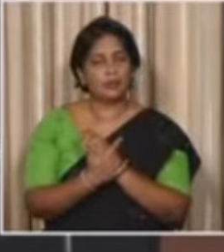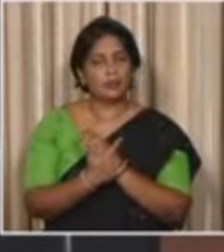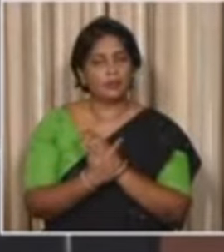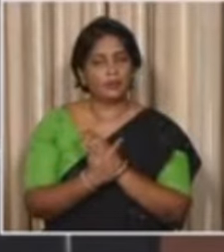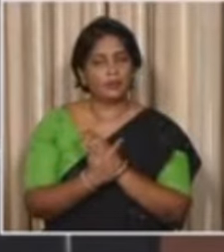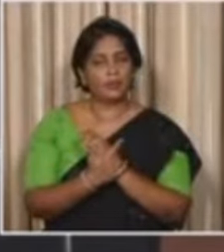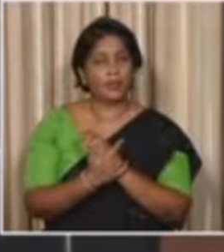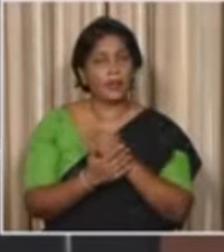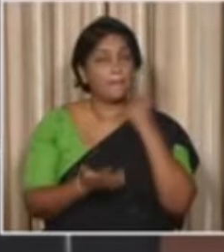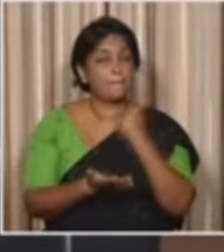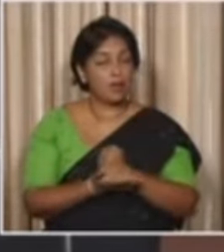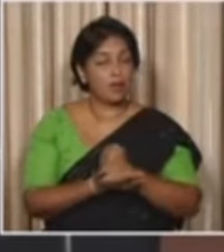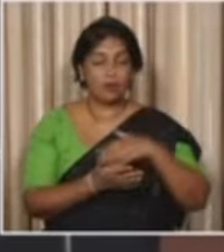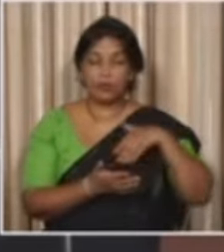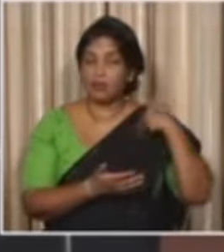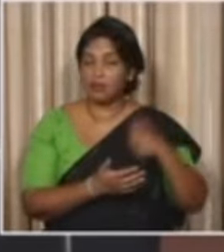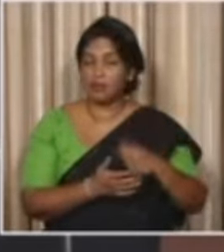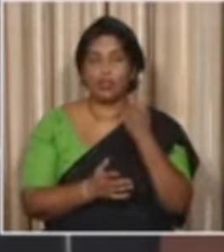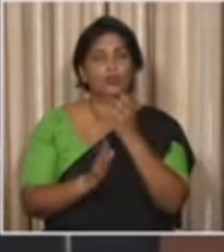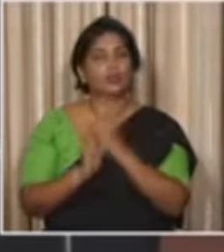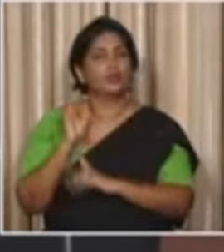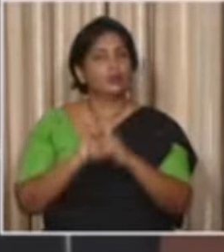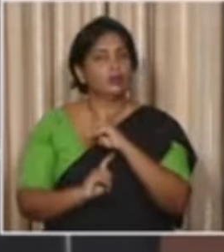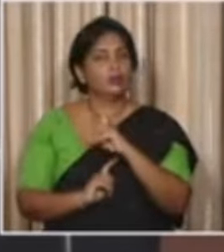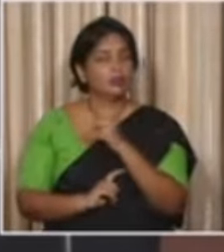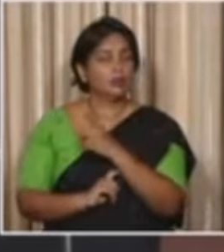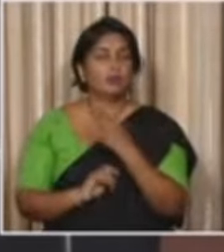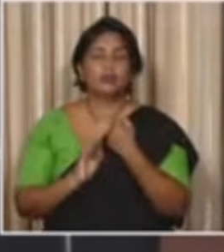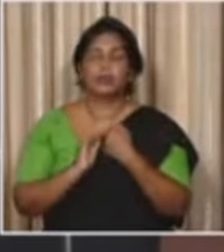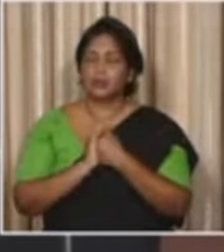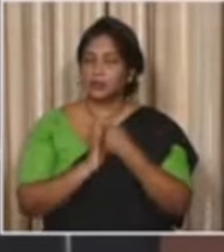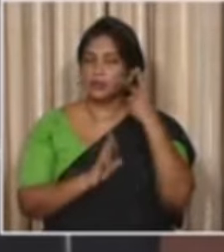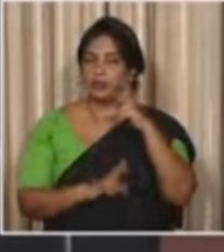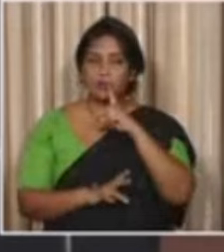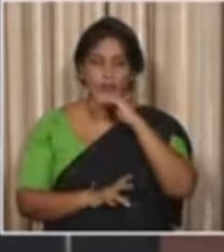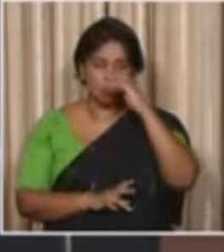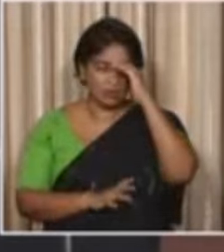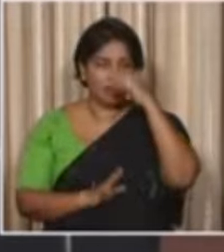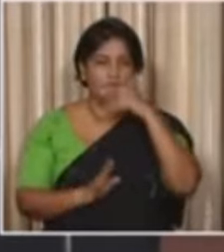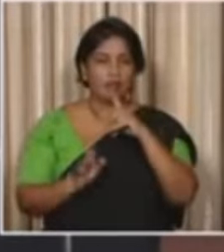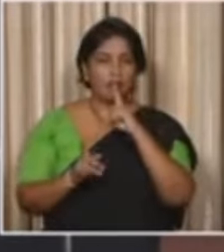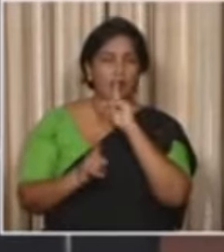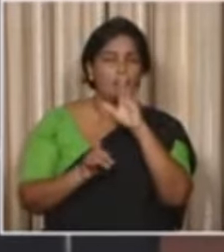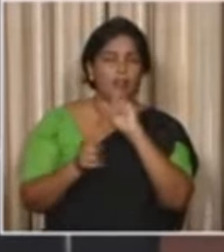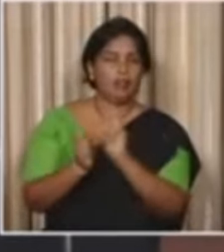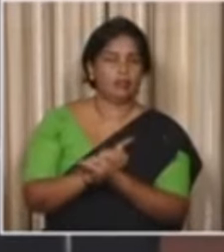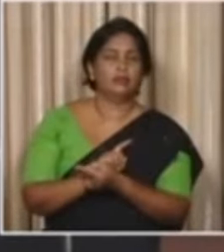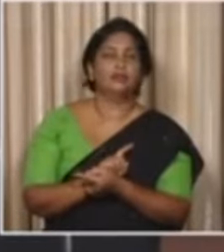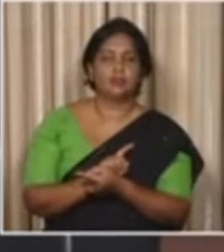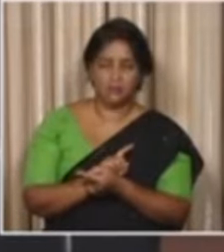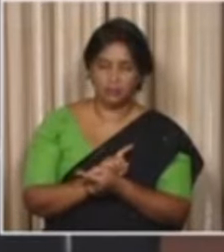මහා බැංකුවයි මුදල් අමාත්‍යාංශයයි ගරු නියෝජ්‍ය කතාරයකට මේක හැංගුවා